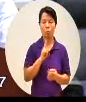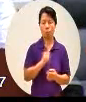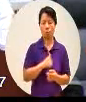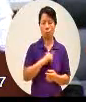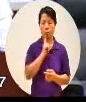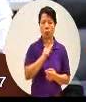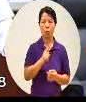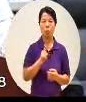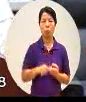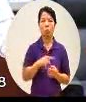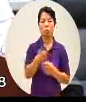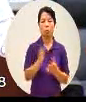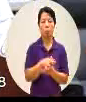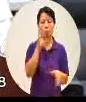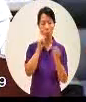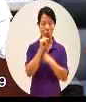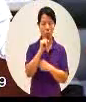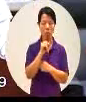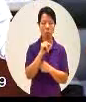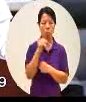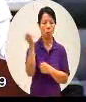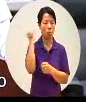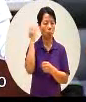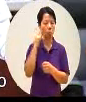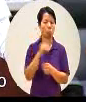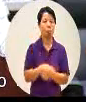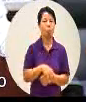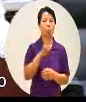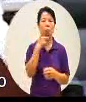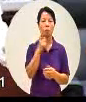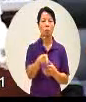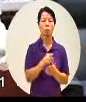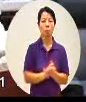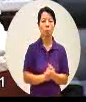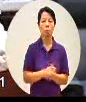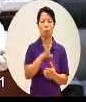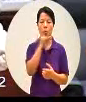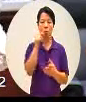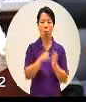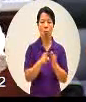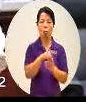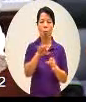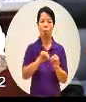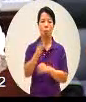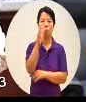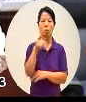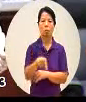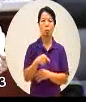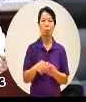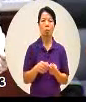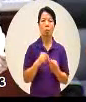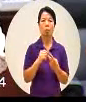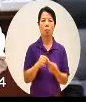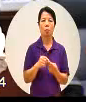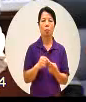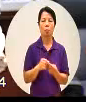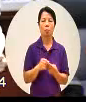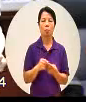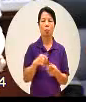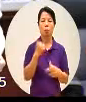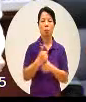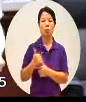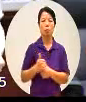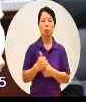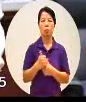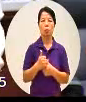征收，你的资讯不对，你回去你请他们在，尤其地震啊，个那啥，建设局哦。 郑